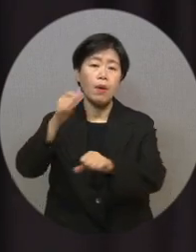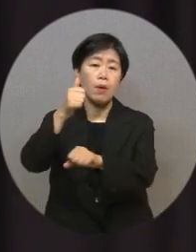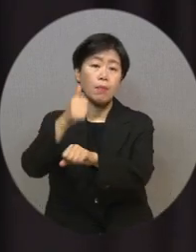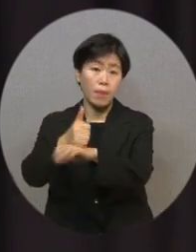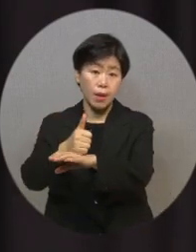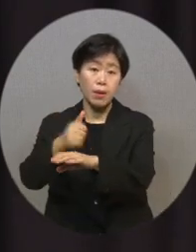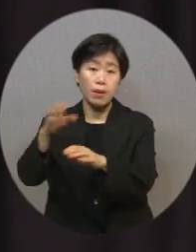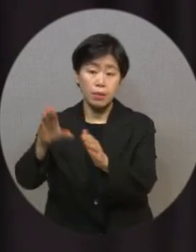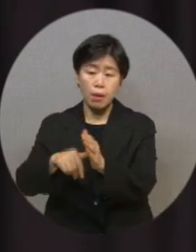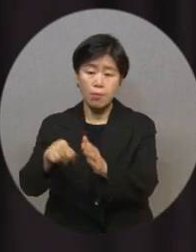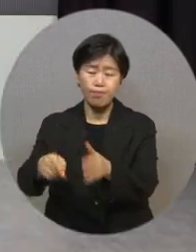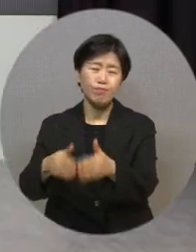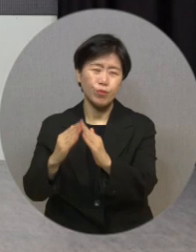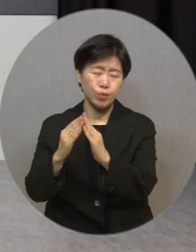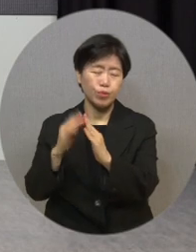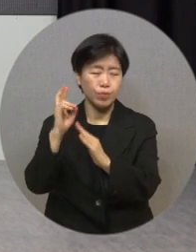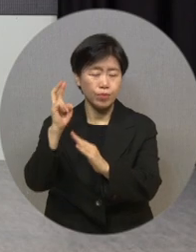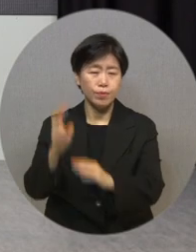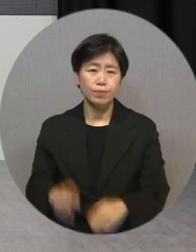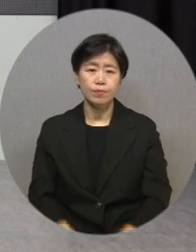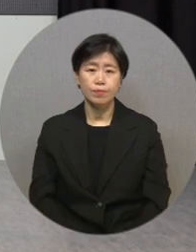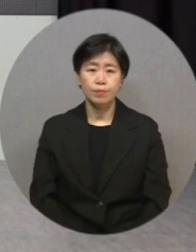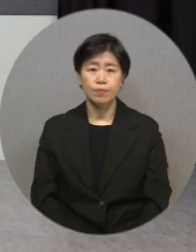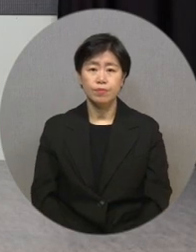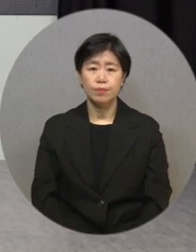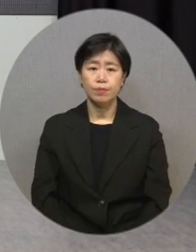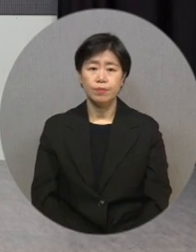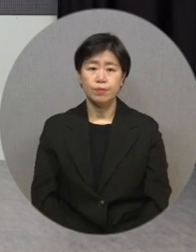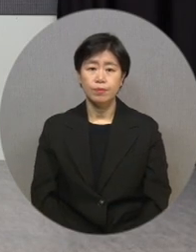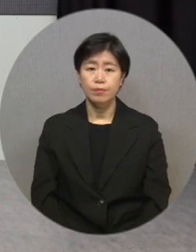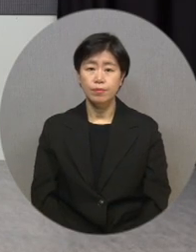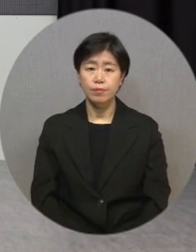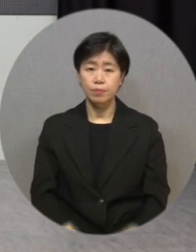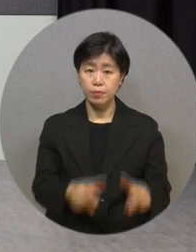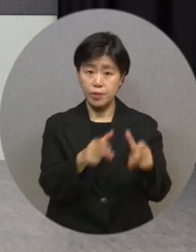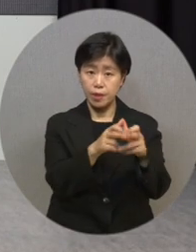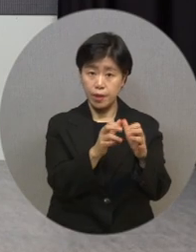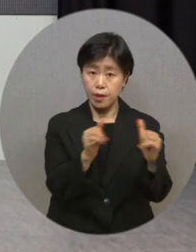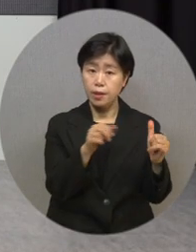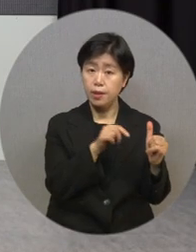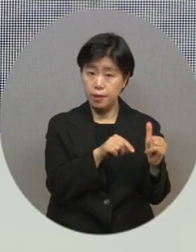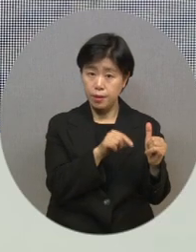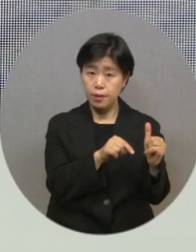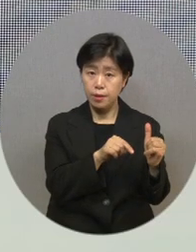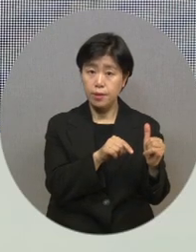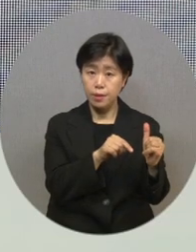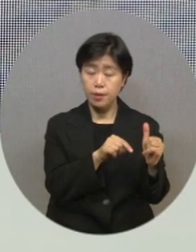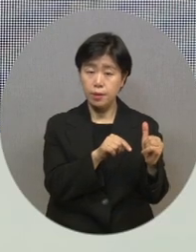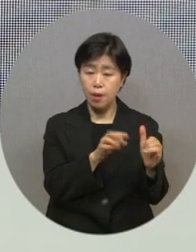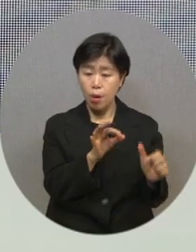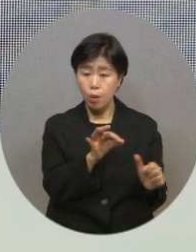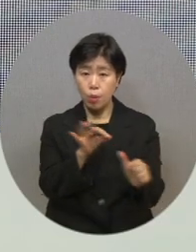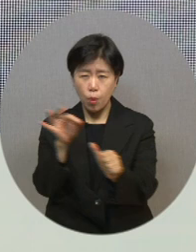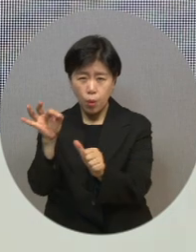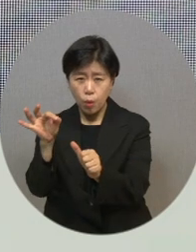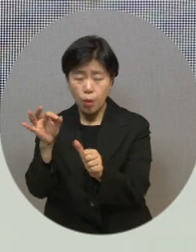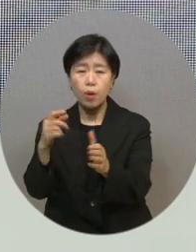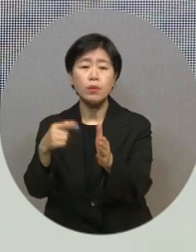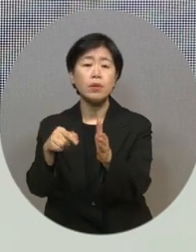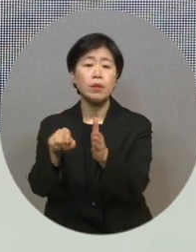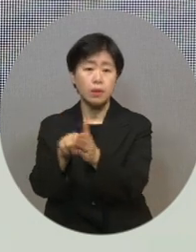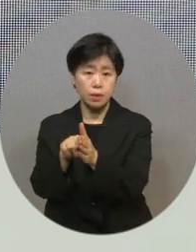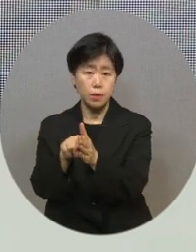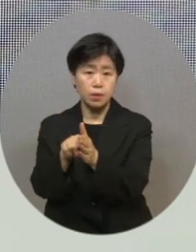진행 중에 있습니다 그러니까 고용인들 그 장애인들을 어떤 식으로 어떻게 고용을